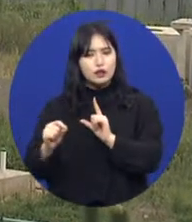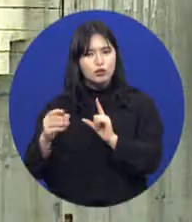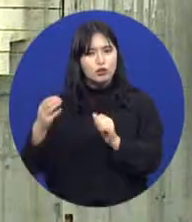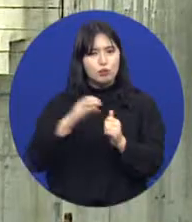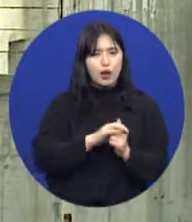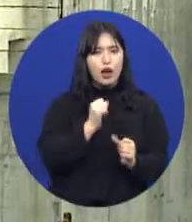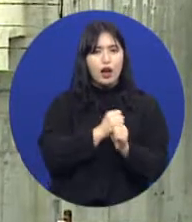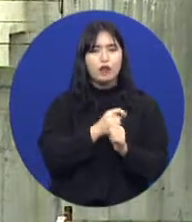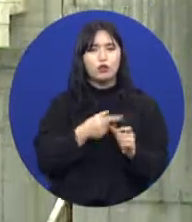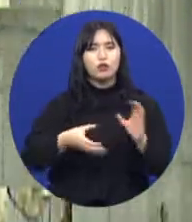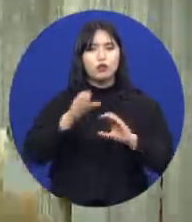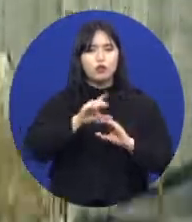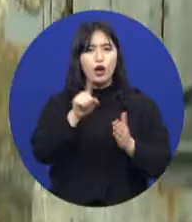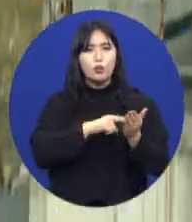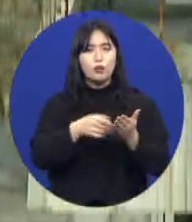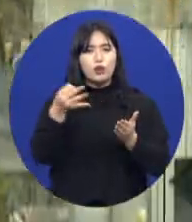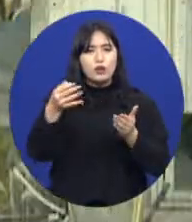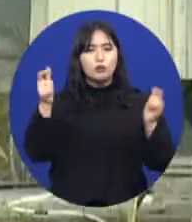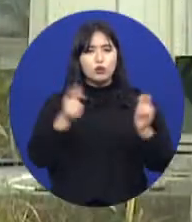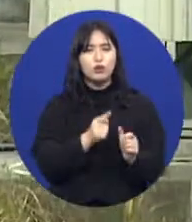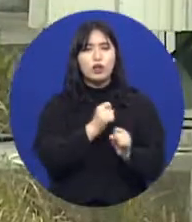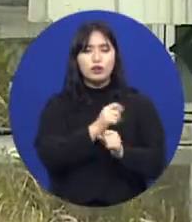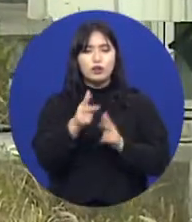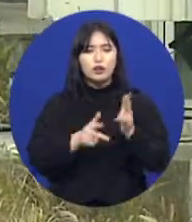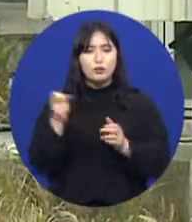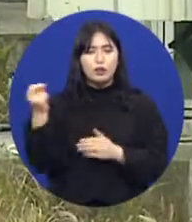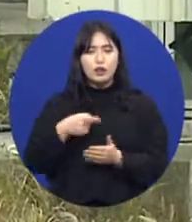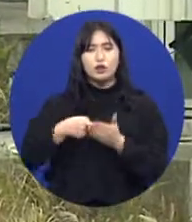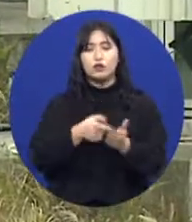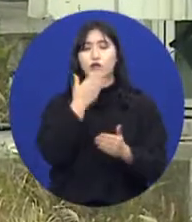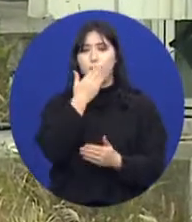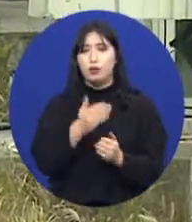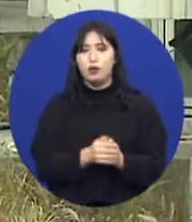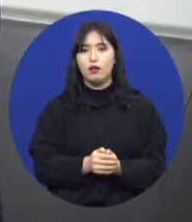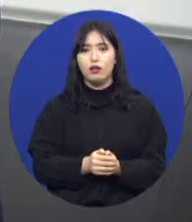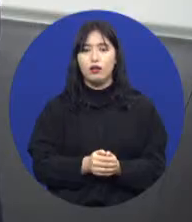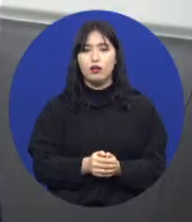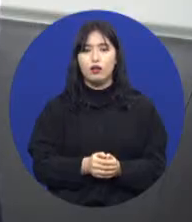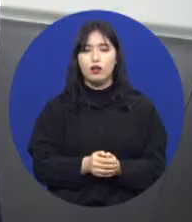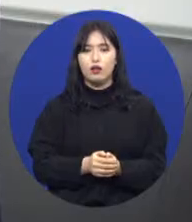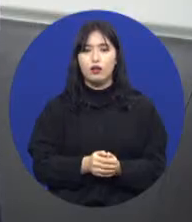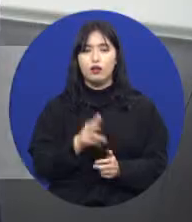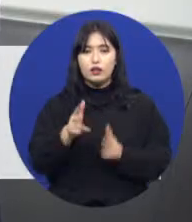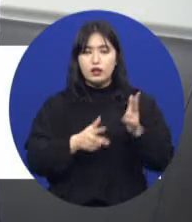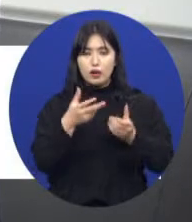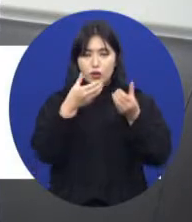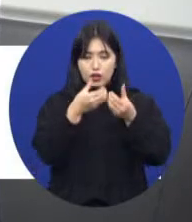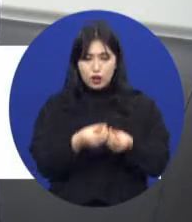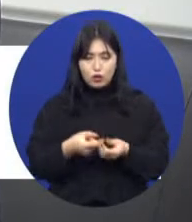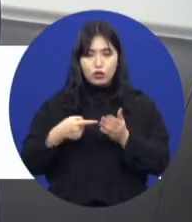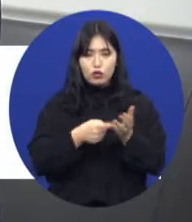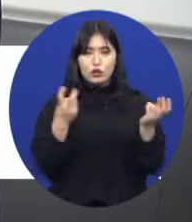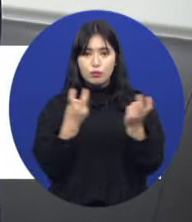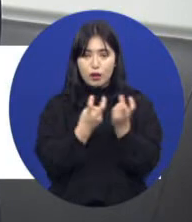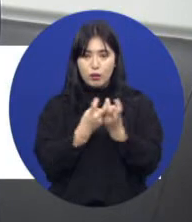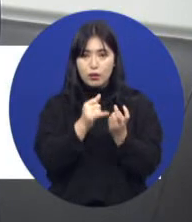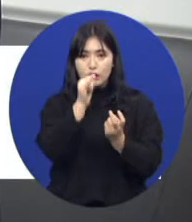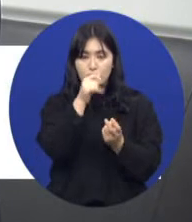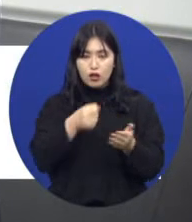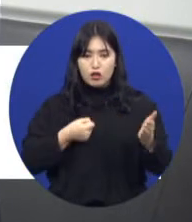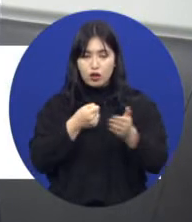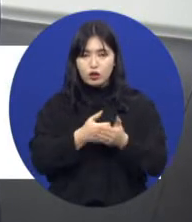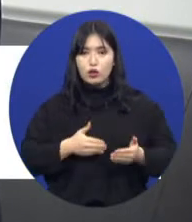추가 보상 규모를 줄여 사업을 재추진할 수 있기 때문입니다. 사업의 내용이나 추진 방법에 대해서도 결정